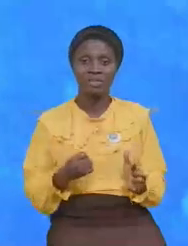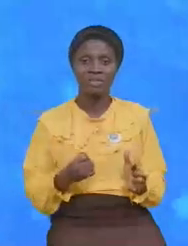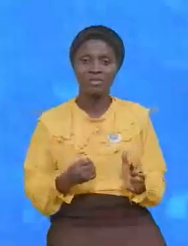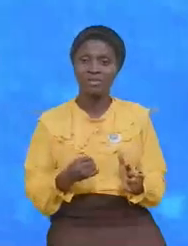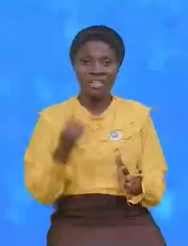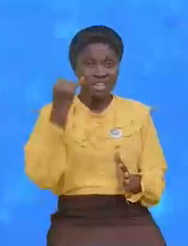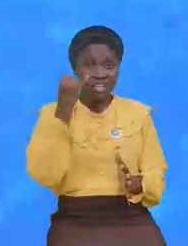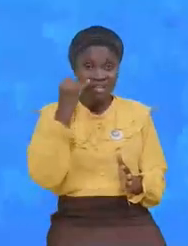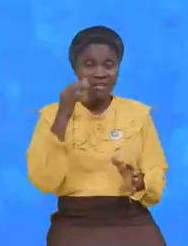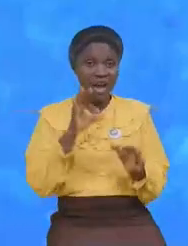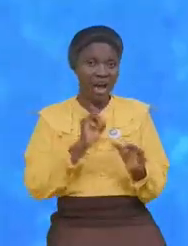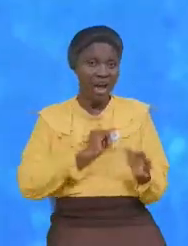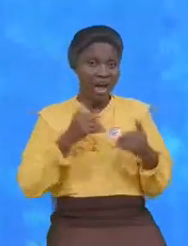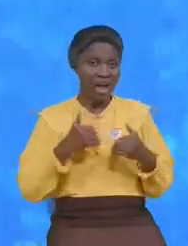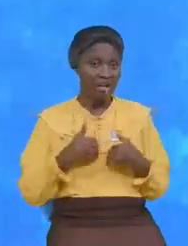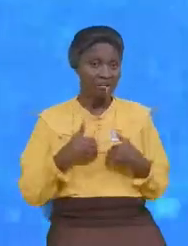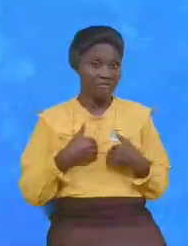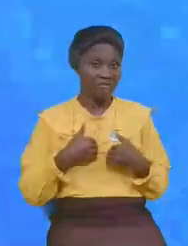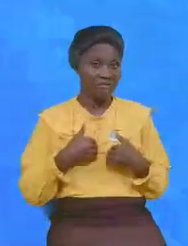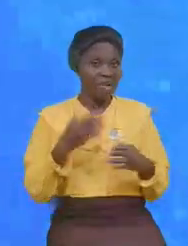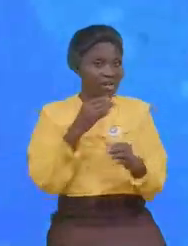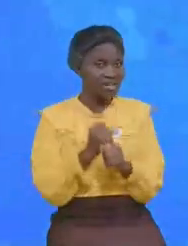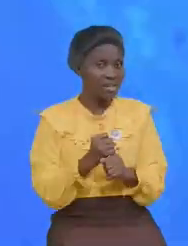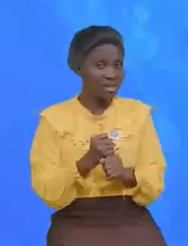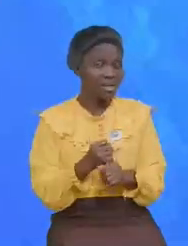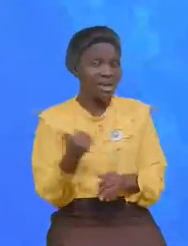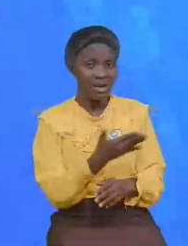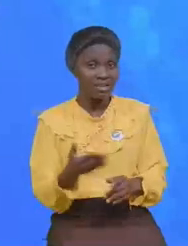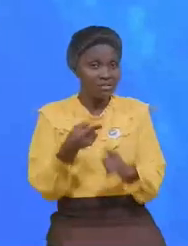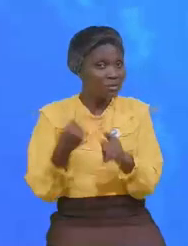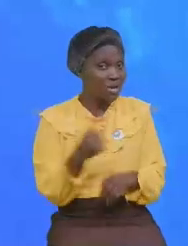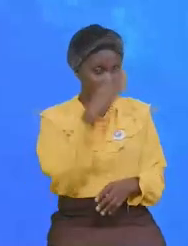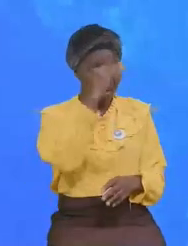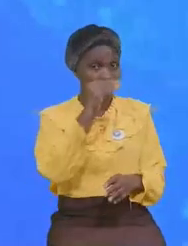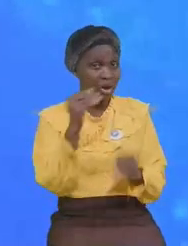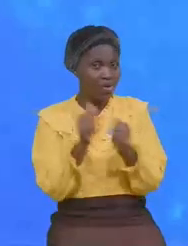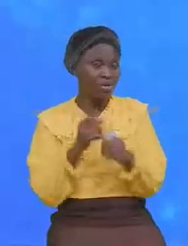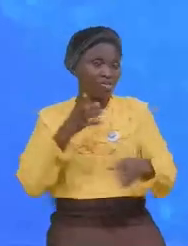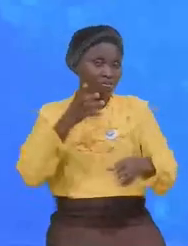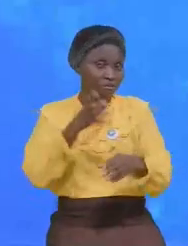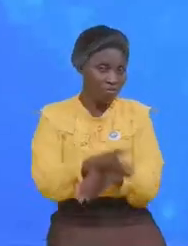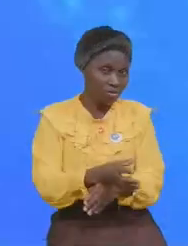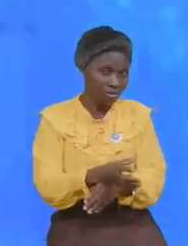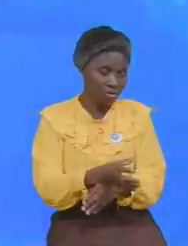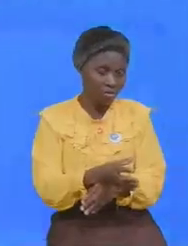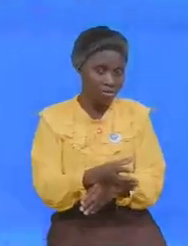vie. Et si j'ai fait tort de quelque chose à quelqu'un,